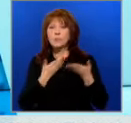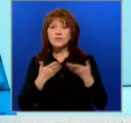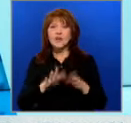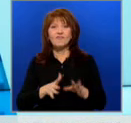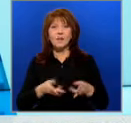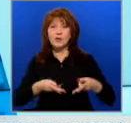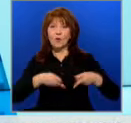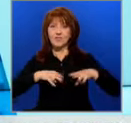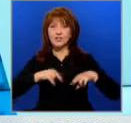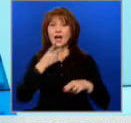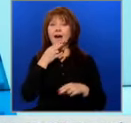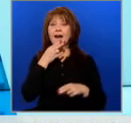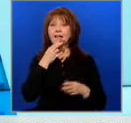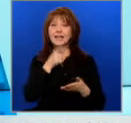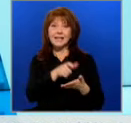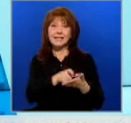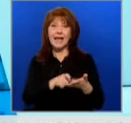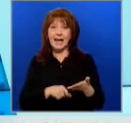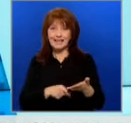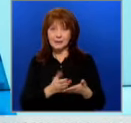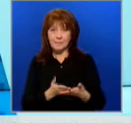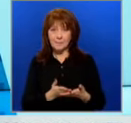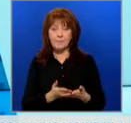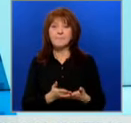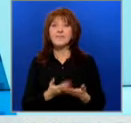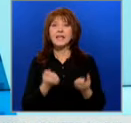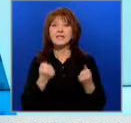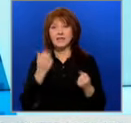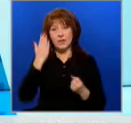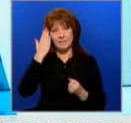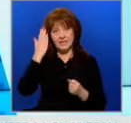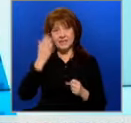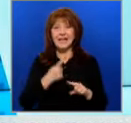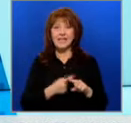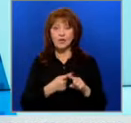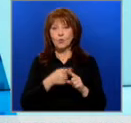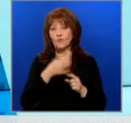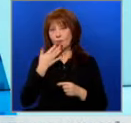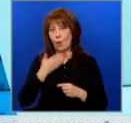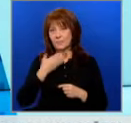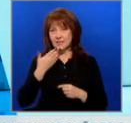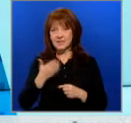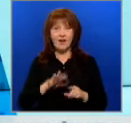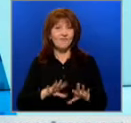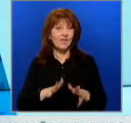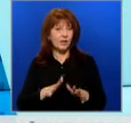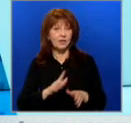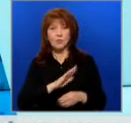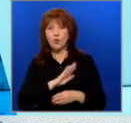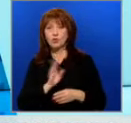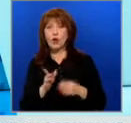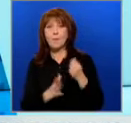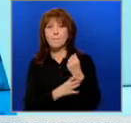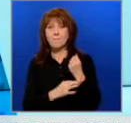се временно връщане на хартиената рецепта. Пред БНТ здравният министър Христо Хинков обясни, че вероятно до